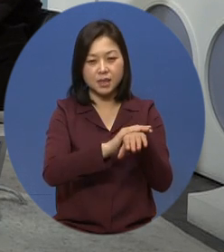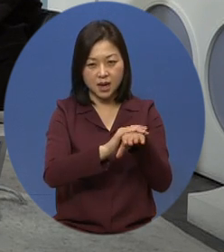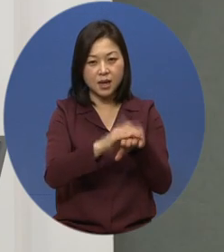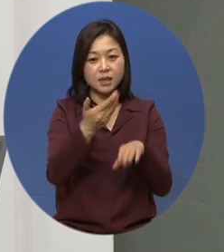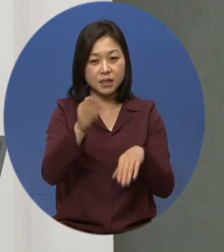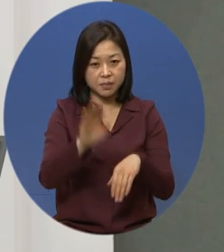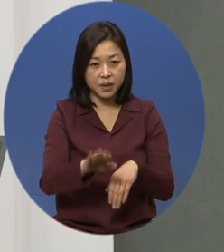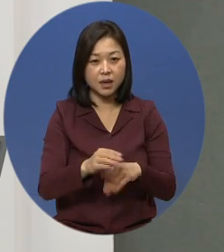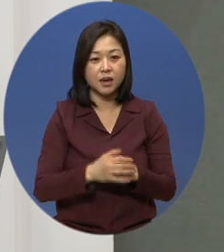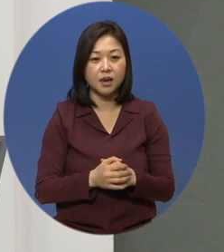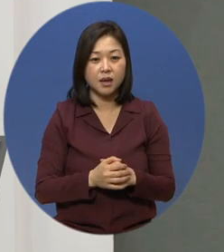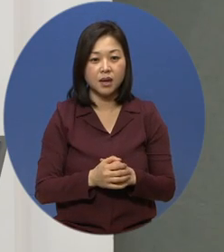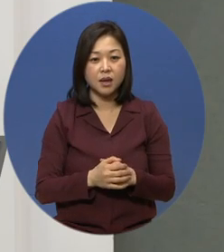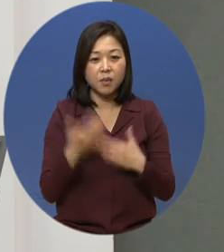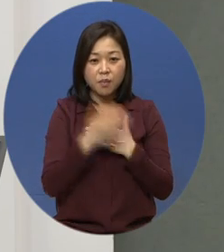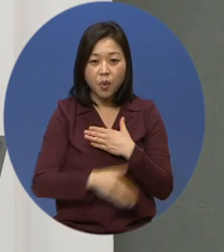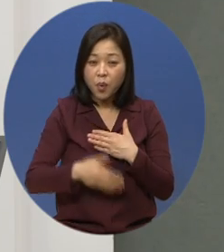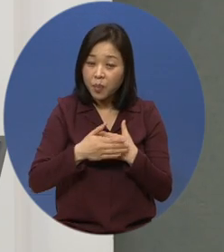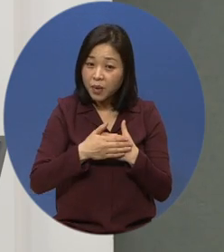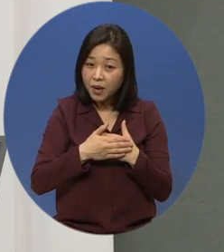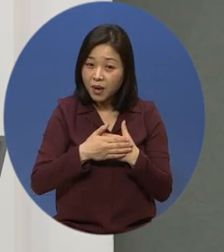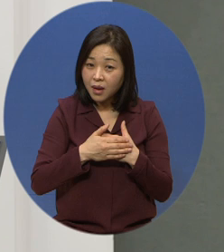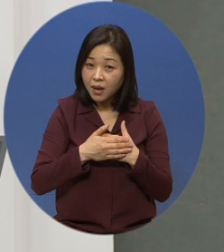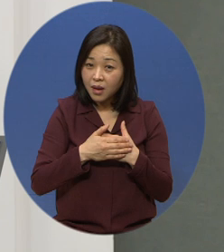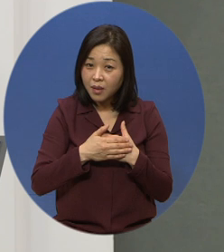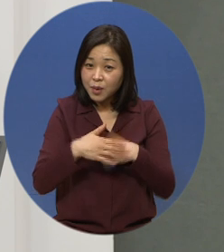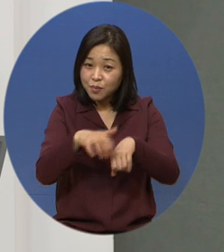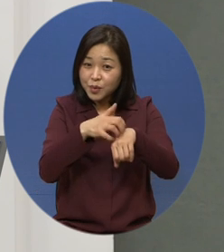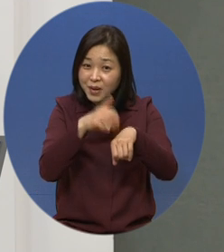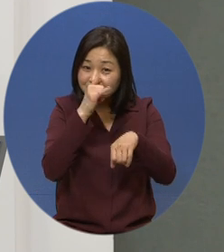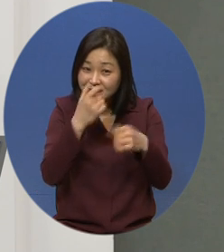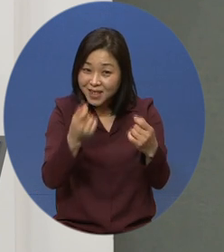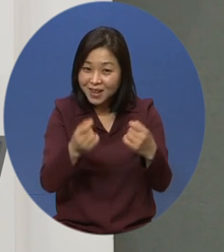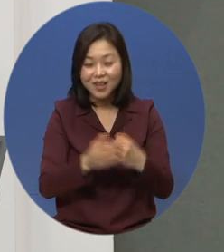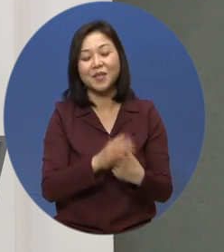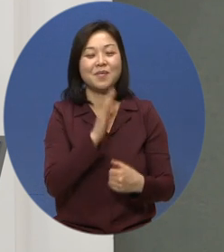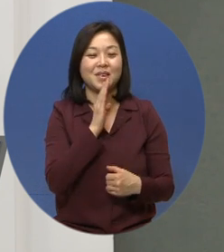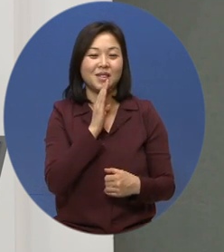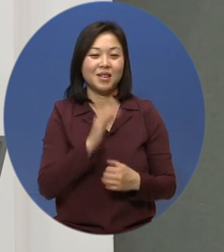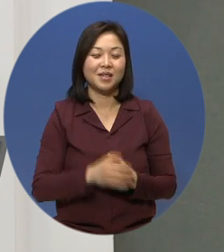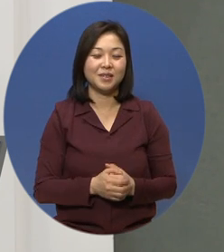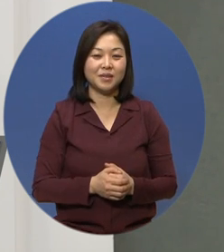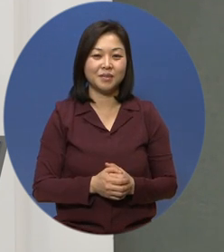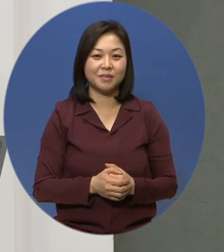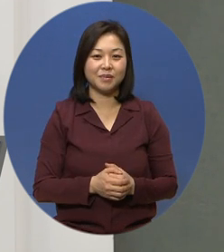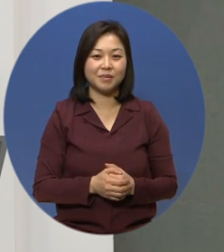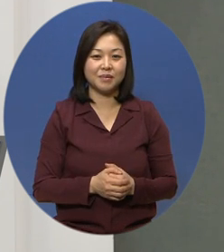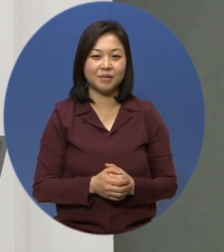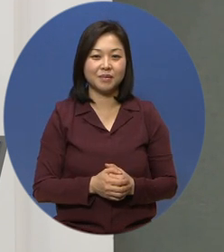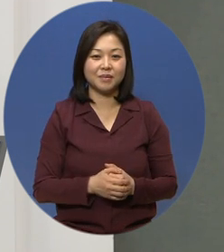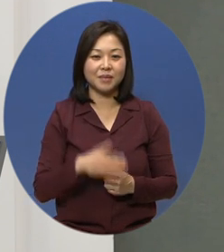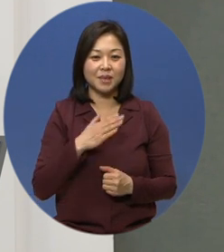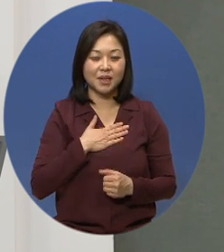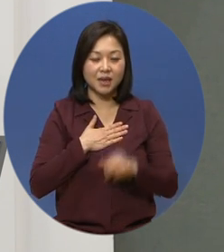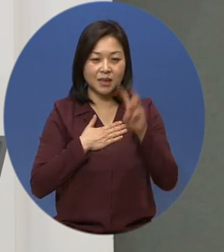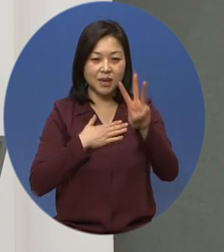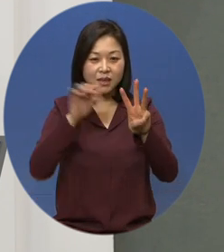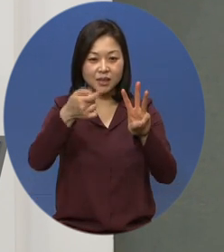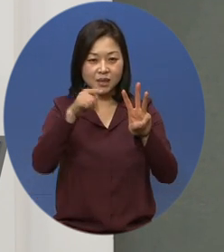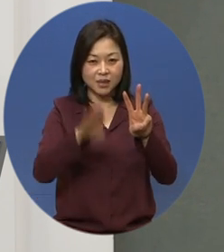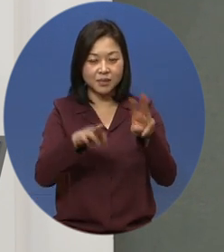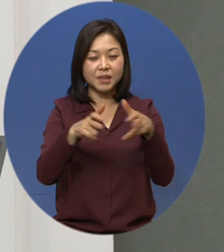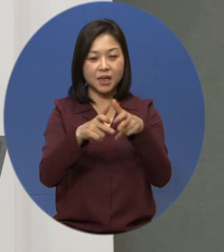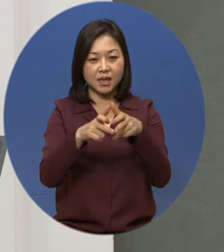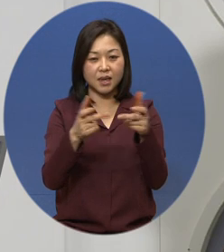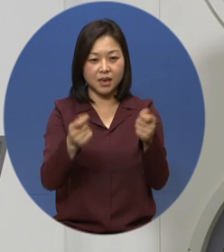은 육신이 멀쩡 오지 않은 거 같애 내 허리에 탭 에어 뒤로는 데 여기 어제가 3급 장애